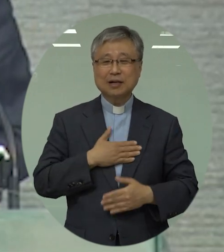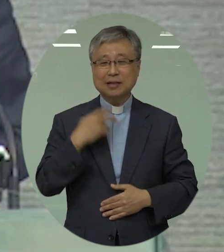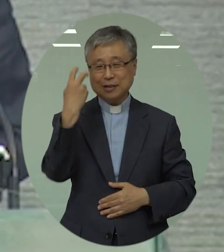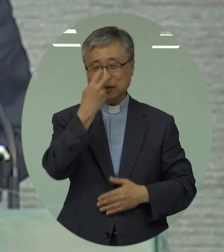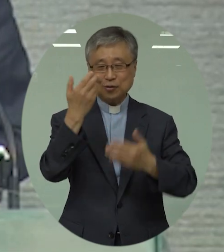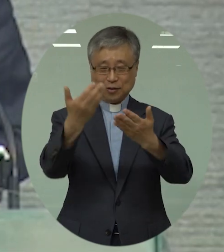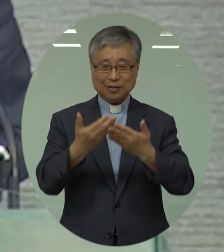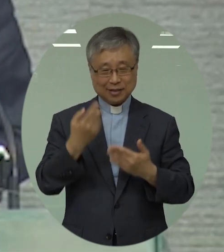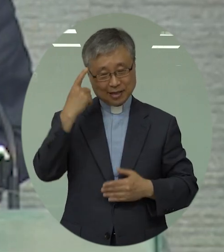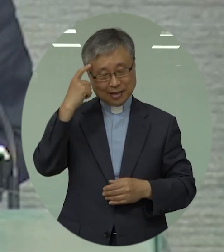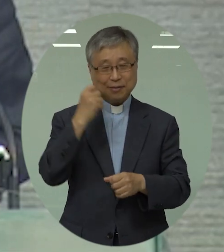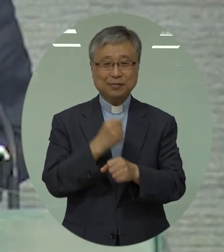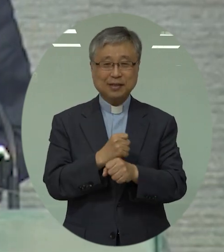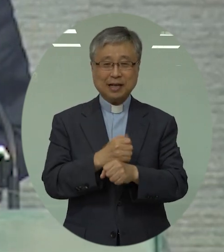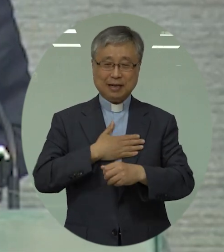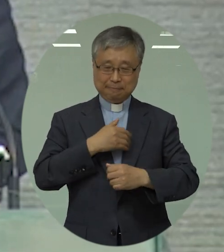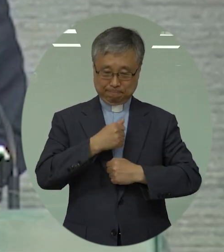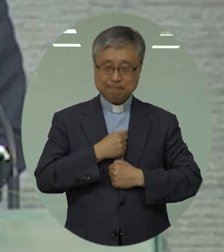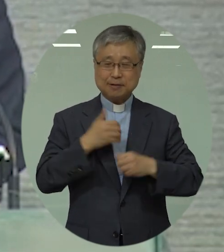생각해요. 네.